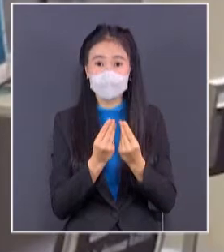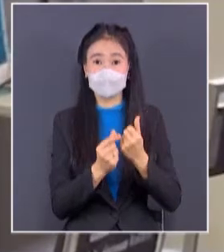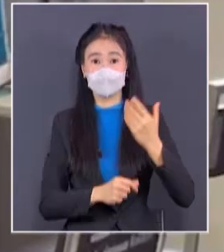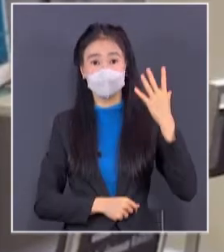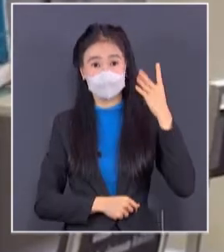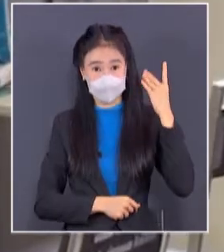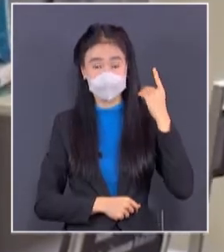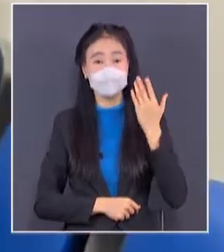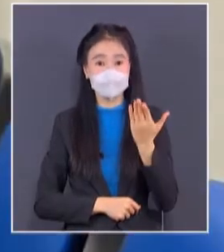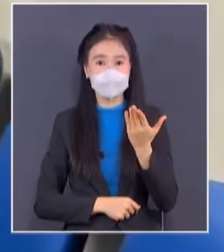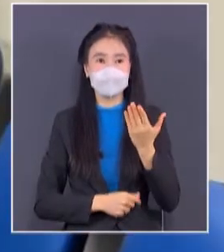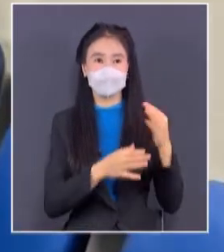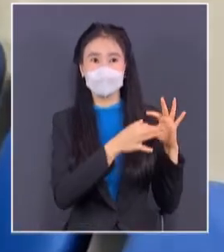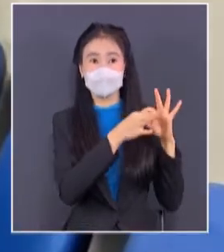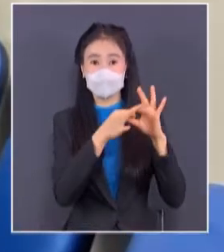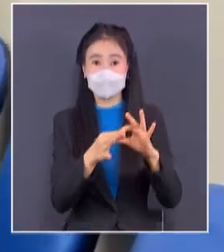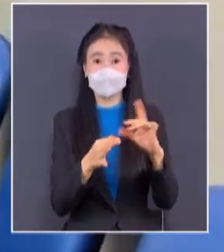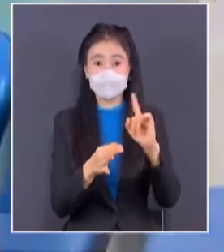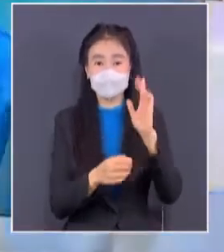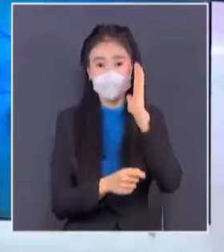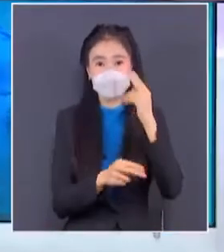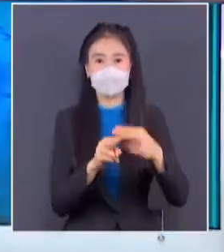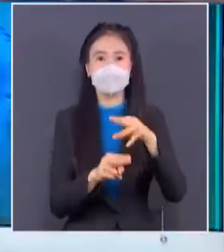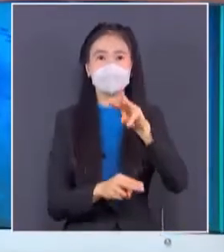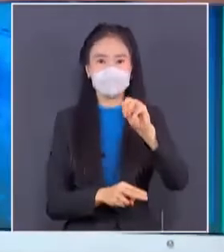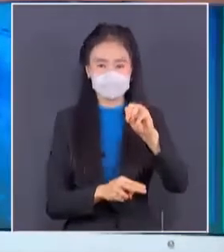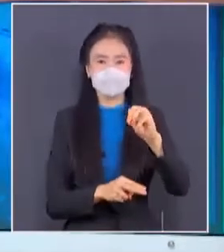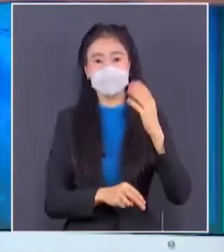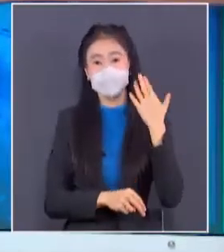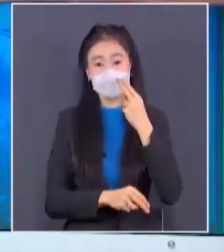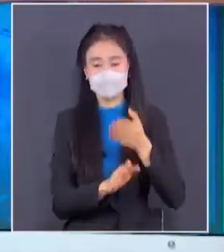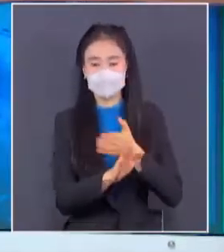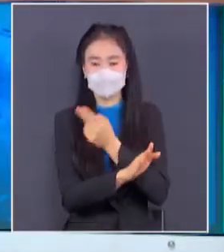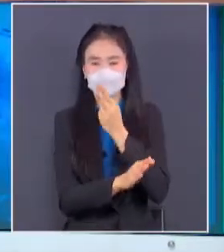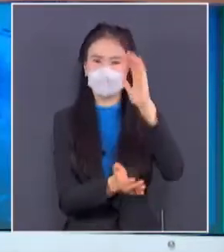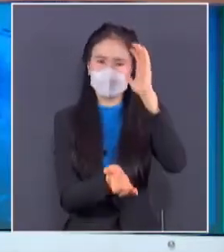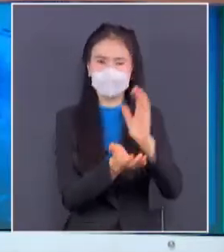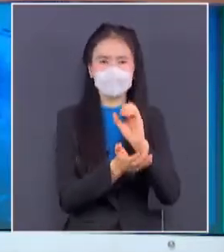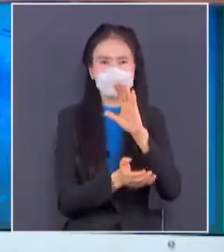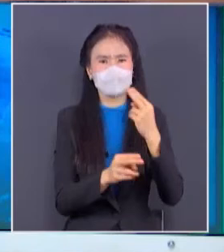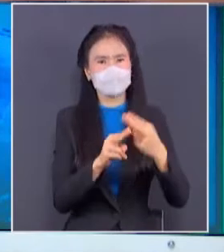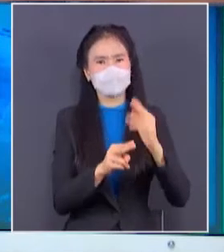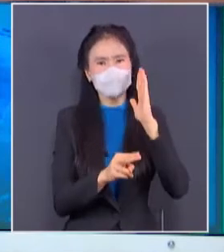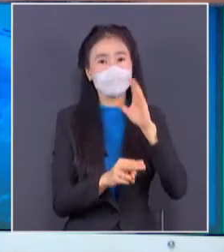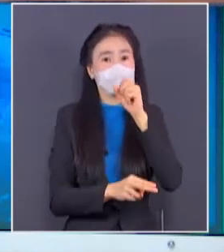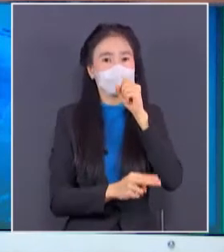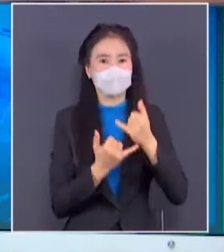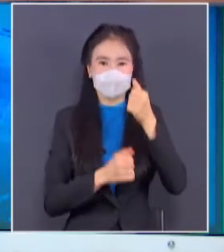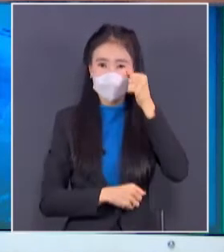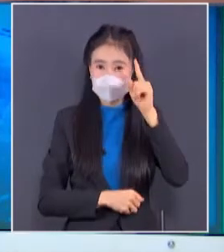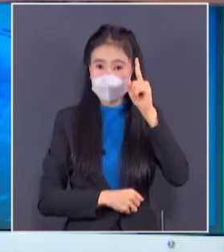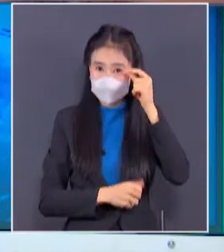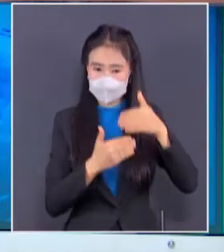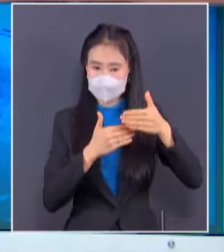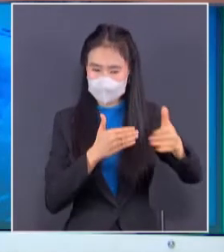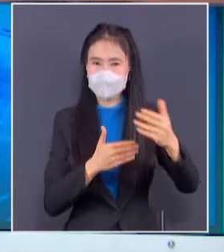านนี้แล้วก็ต่อเนื่องมากรณีของนายเอ็มหลังจากที่ก่อนหน้านี้ตำรวจบอกว่ากุนซือที่อยู่เบื้องหลังเดี๋ยววันสองวันนี้ต้